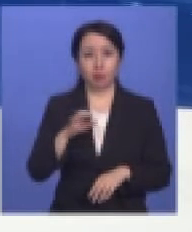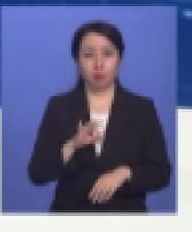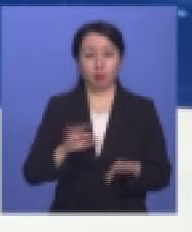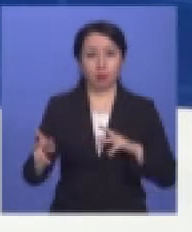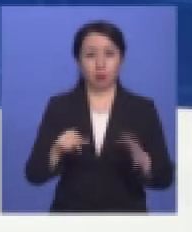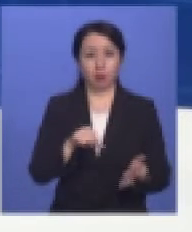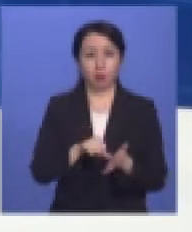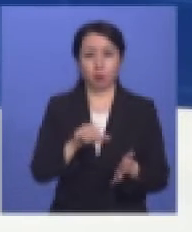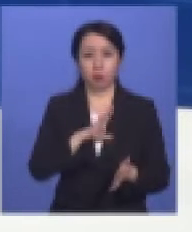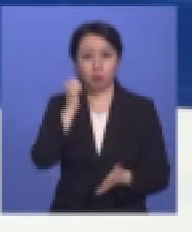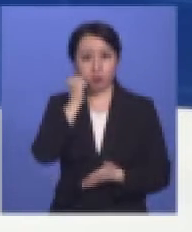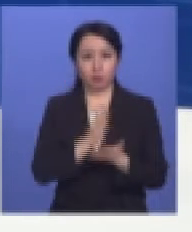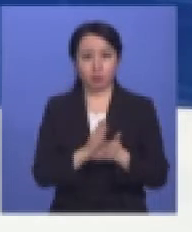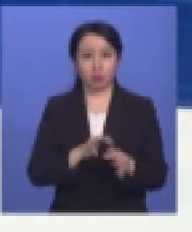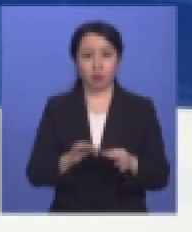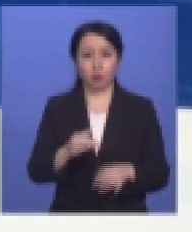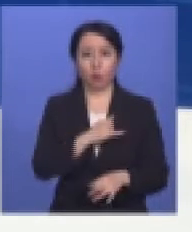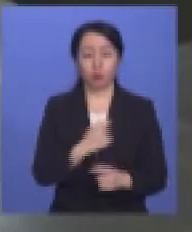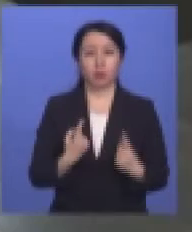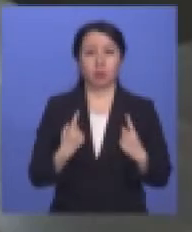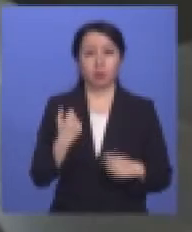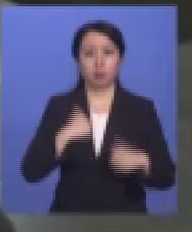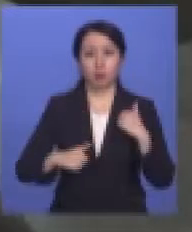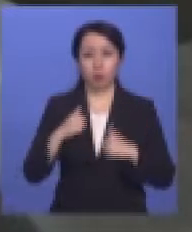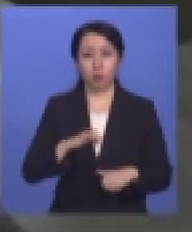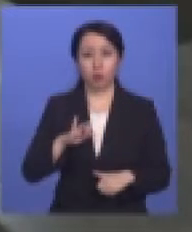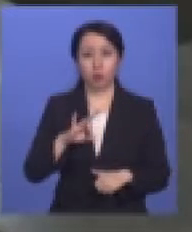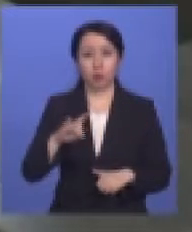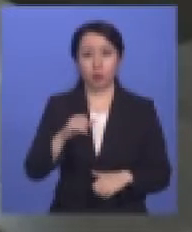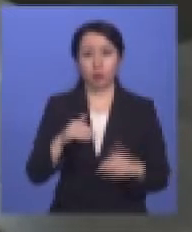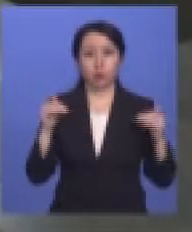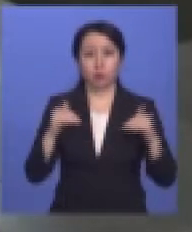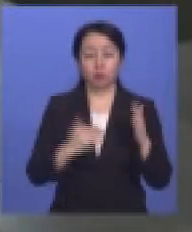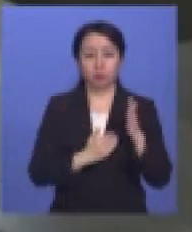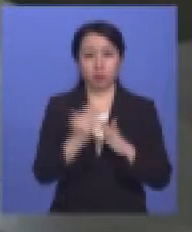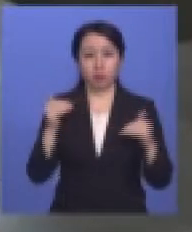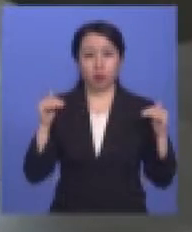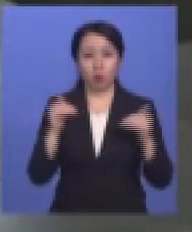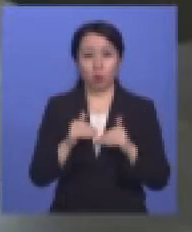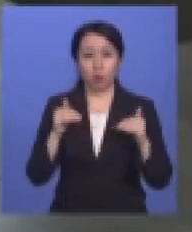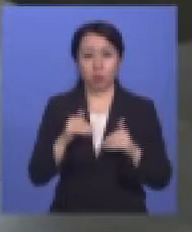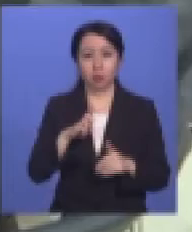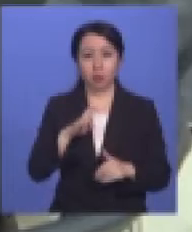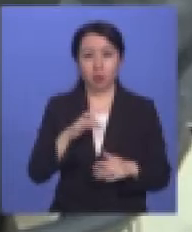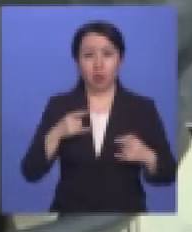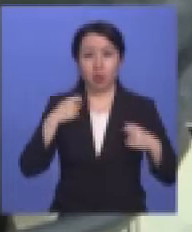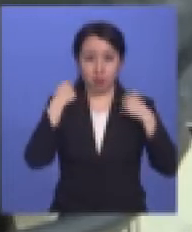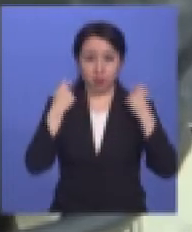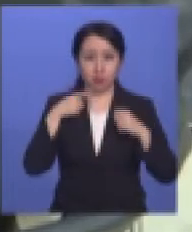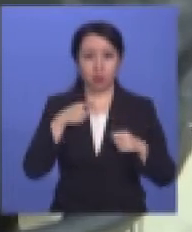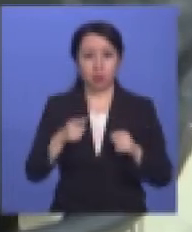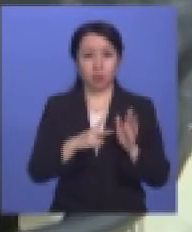асыл баба». В мероприятии приняли участие ветераны сферы культуры, известные педагоги, историки, студенты высшего колледжа. Токсан Би родился